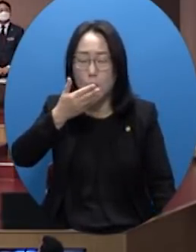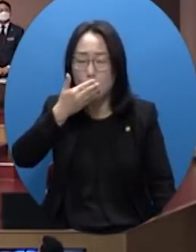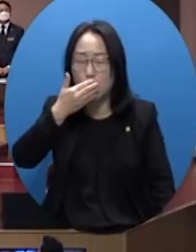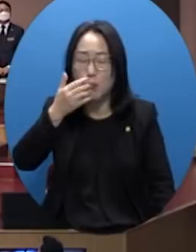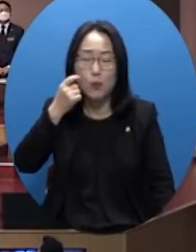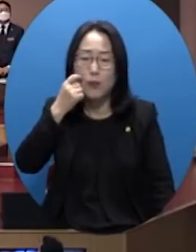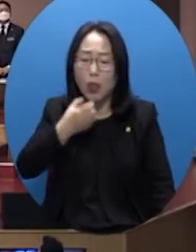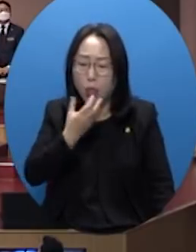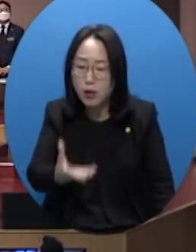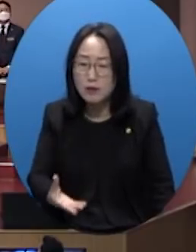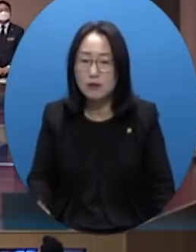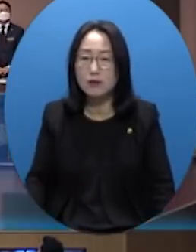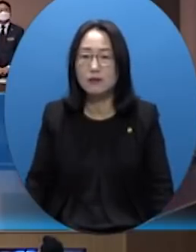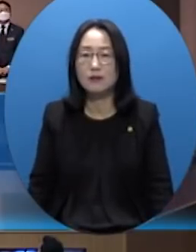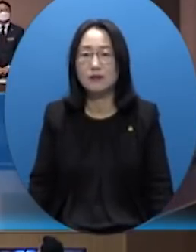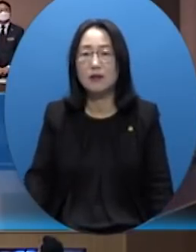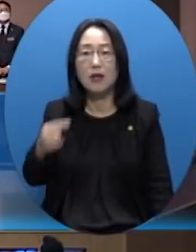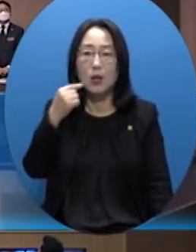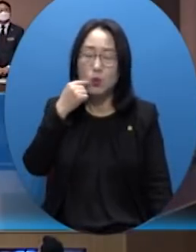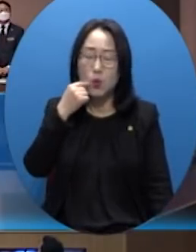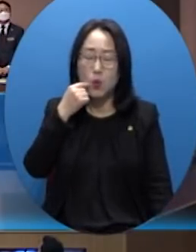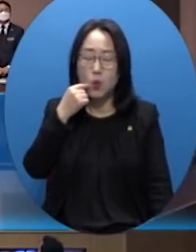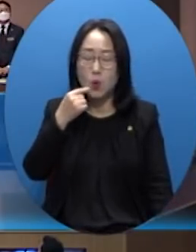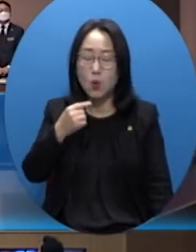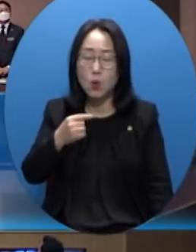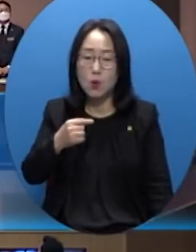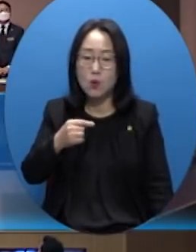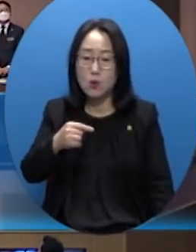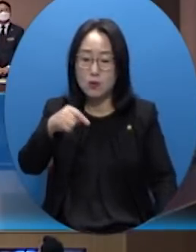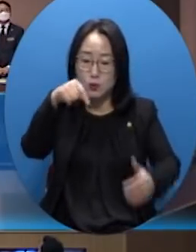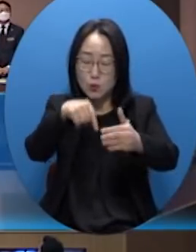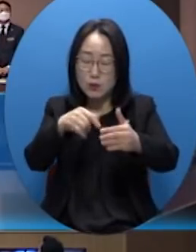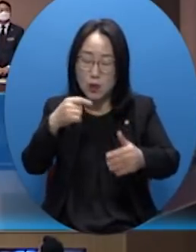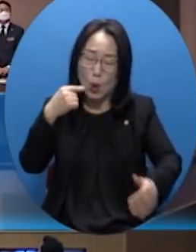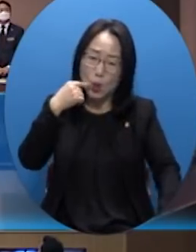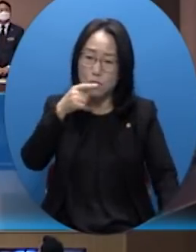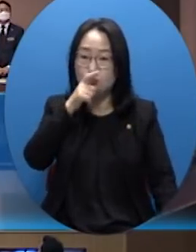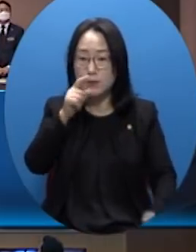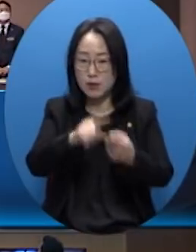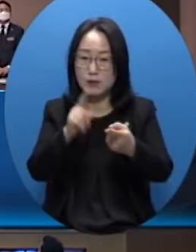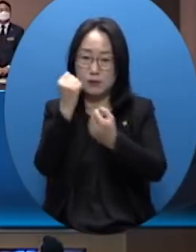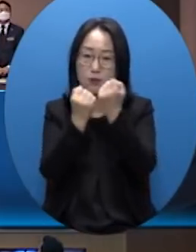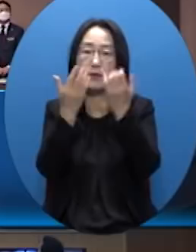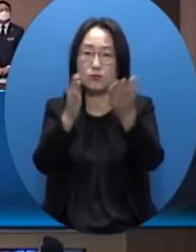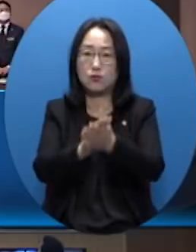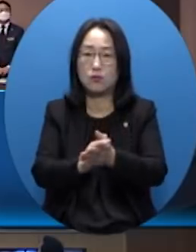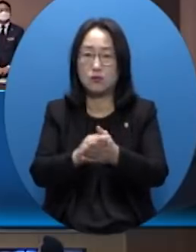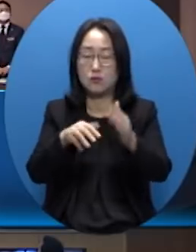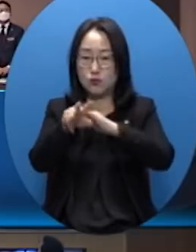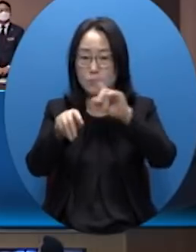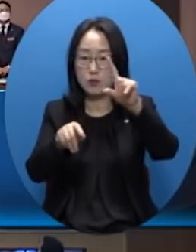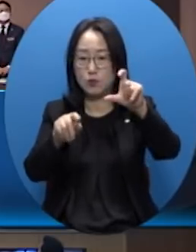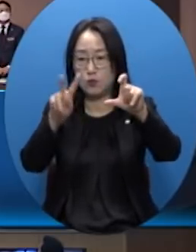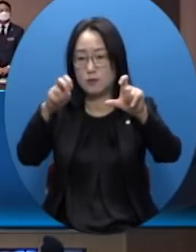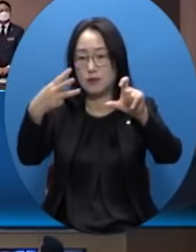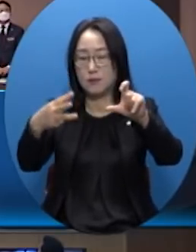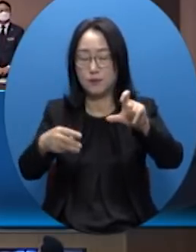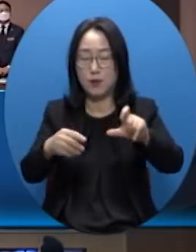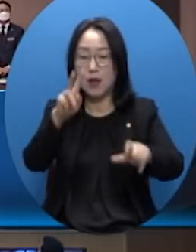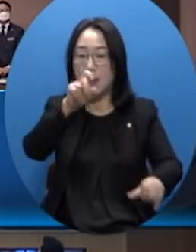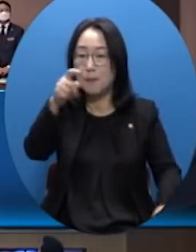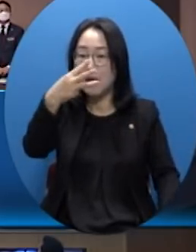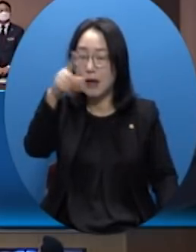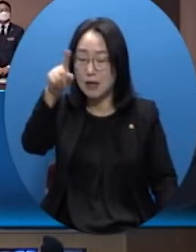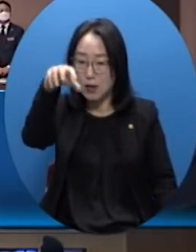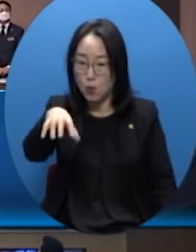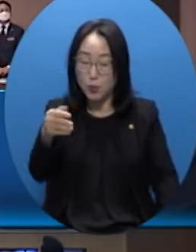되었습니다 독이든 승 물에 대하여 서 이렇게 15 당 23 대로 말씀합니다 마라의 1 어떤 이거 물이